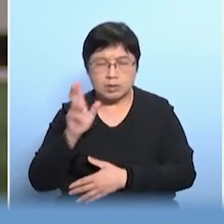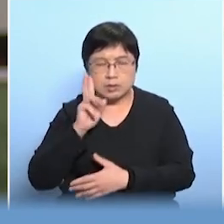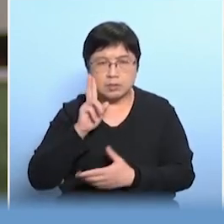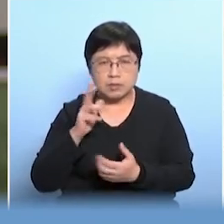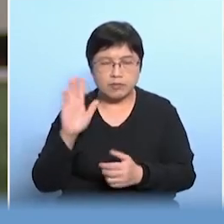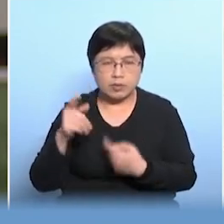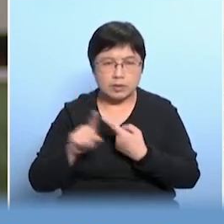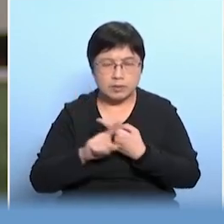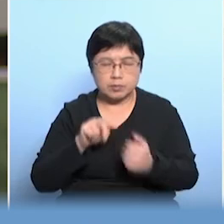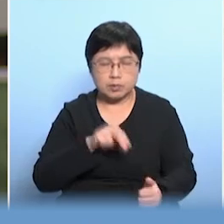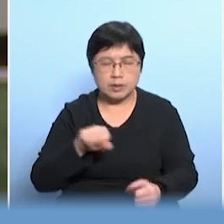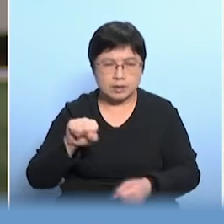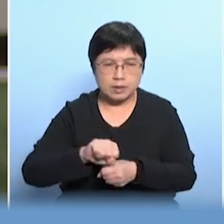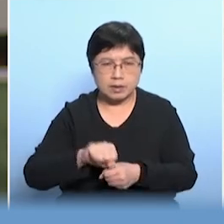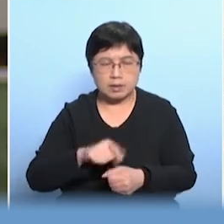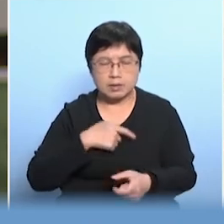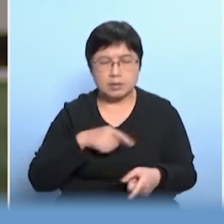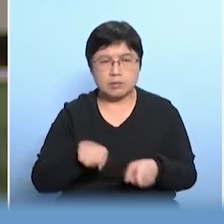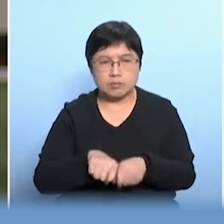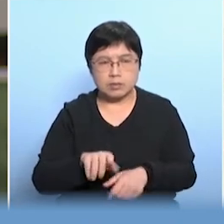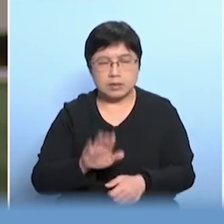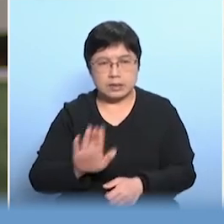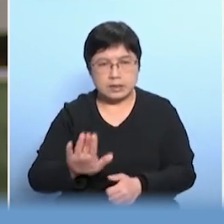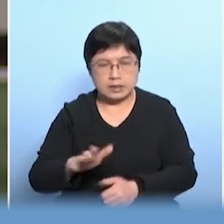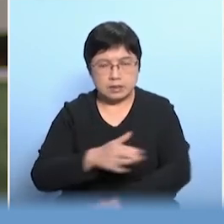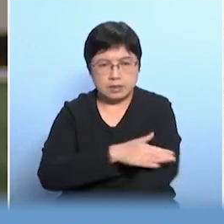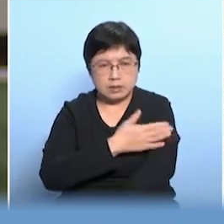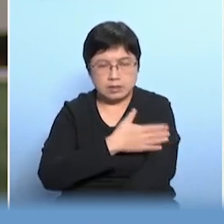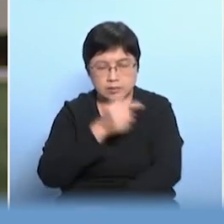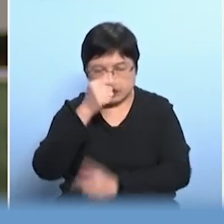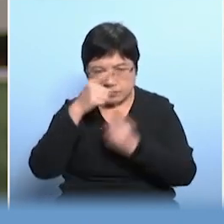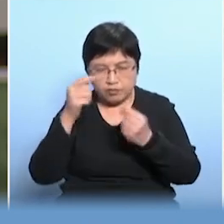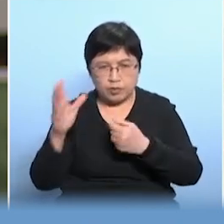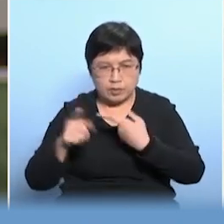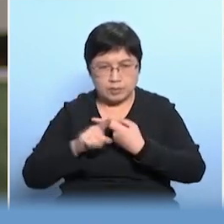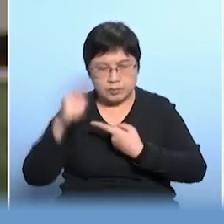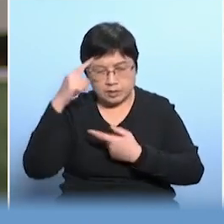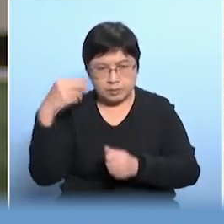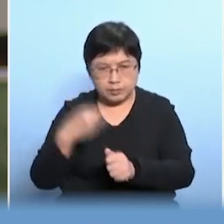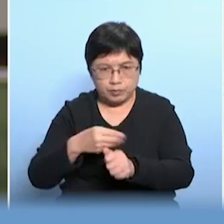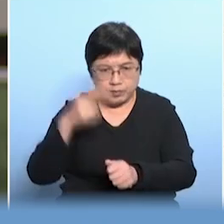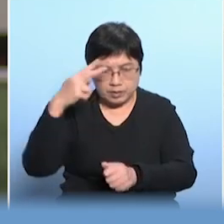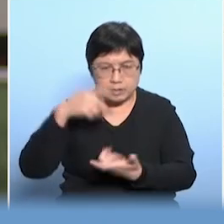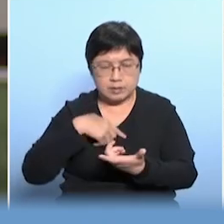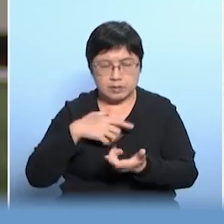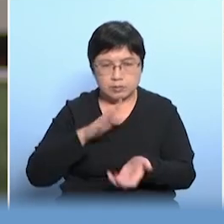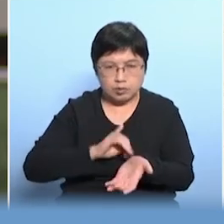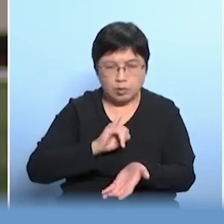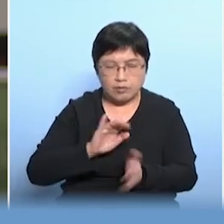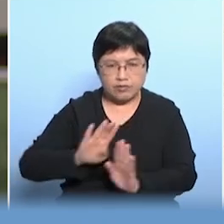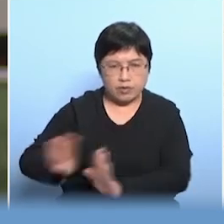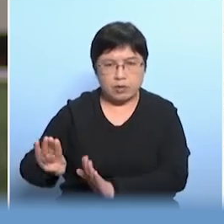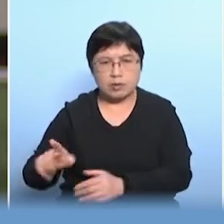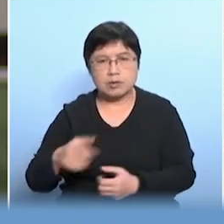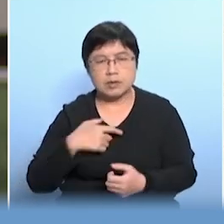險管理，也都要加強和 前線醫護的風險意識，定期培訓學習預防差錯，亦都